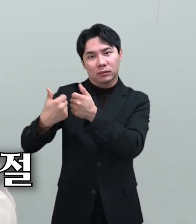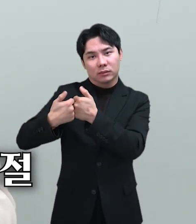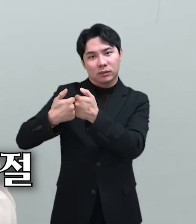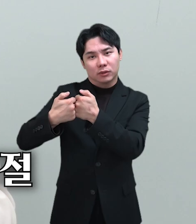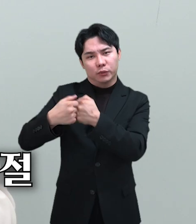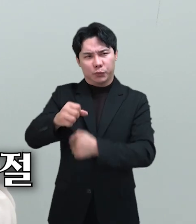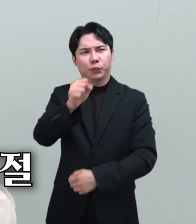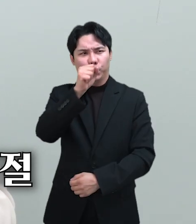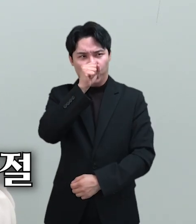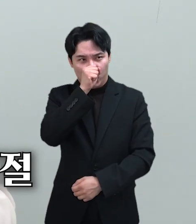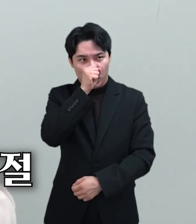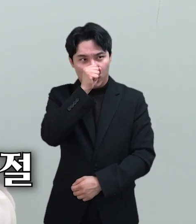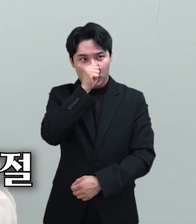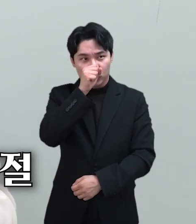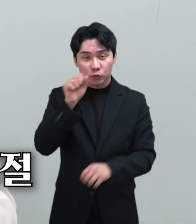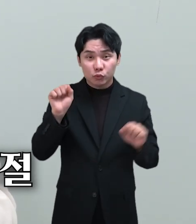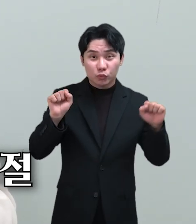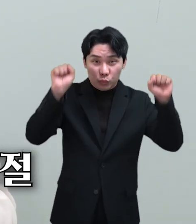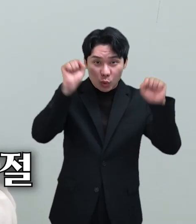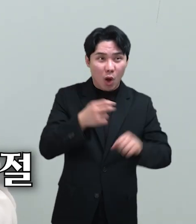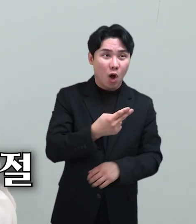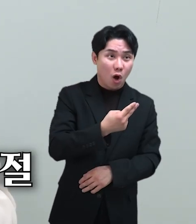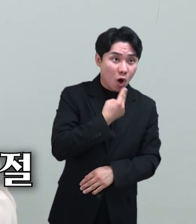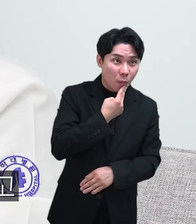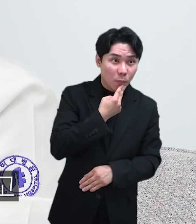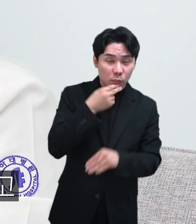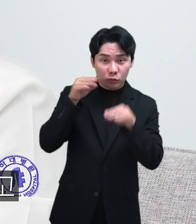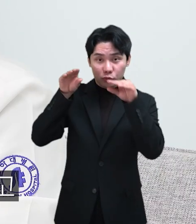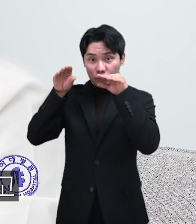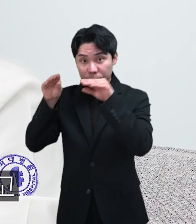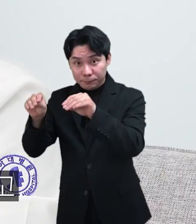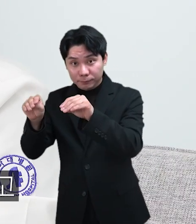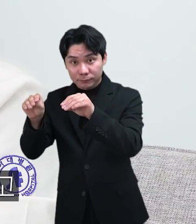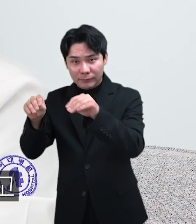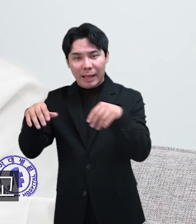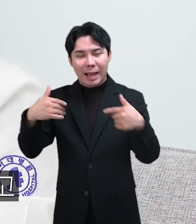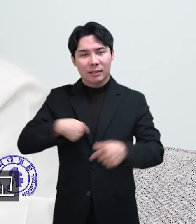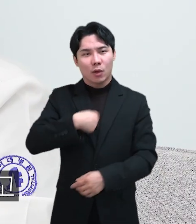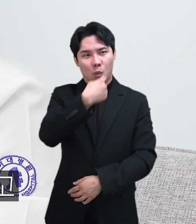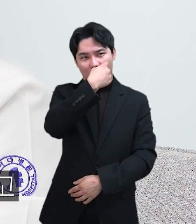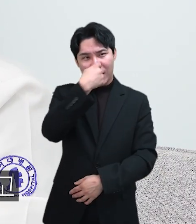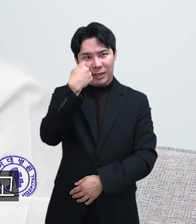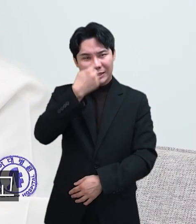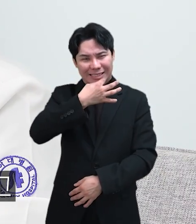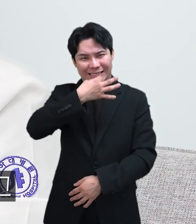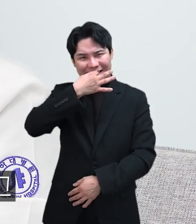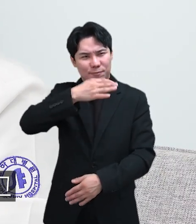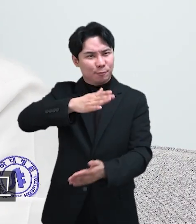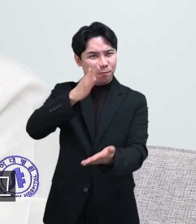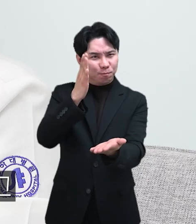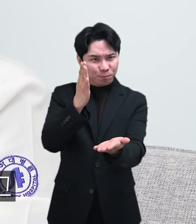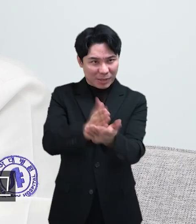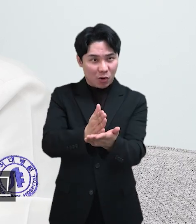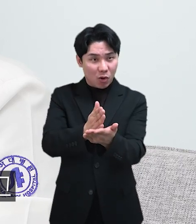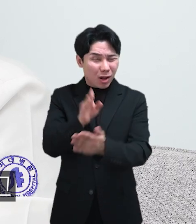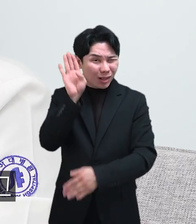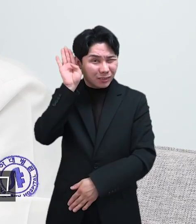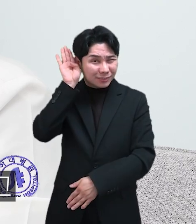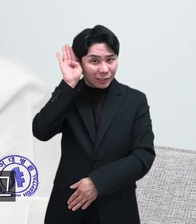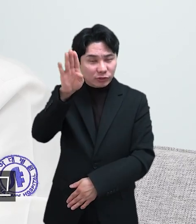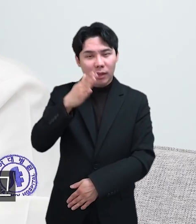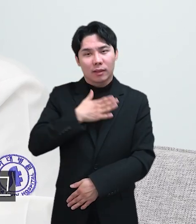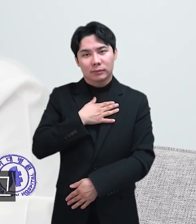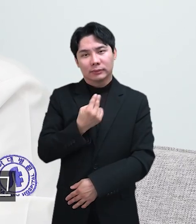날짜를 의사 선생님과 상의해 보시는 것이 좋겠습니다. 운동을 하지 않을 때와 중단할 때를 알고 또 욕심을 내지 않는